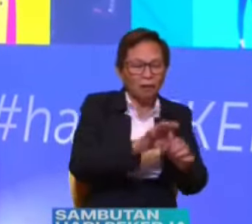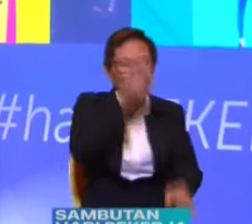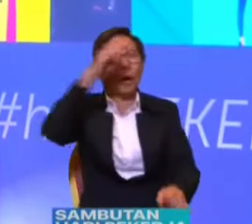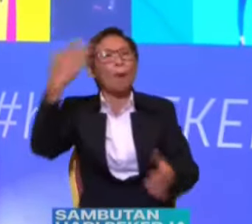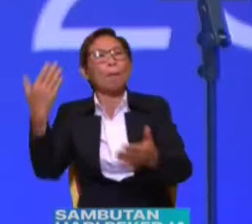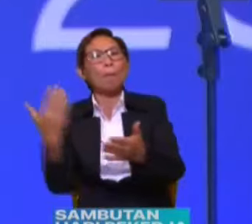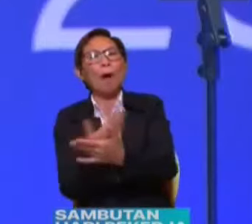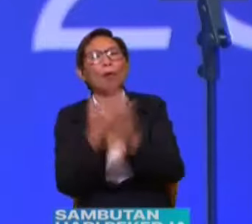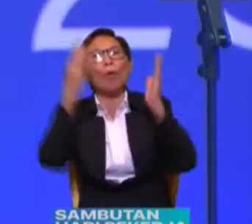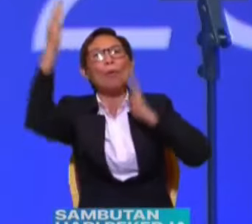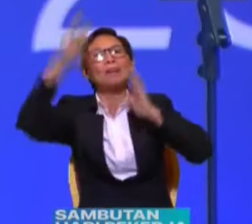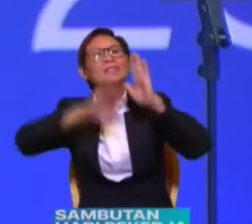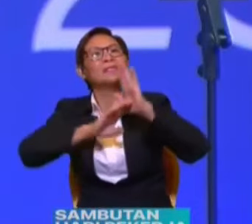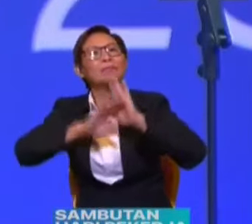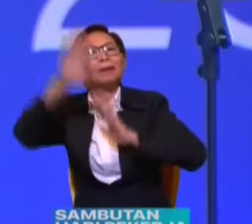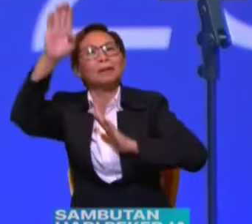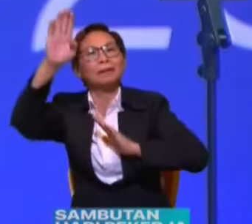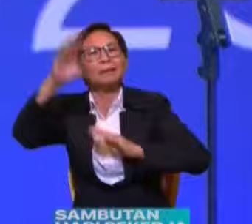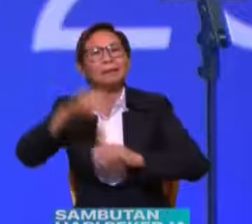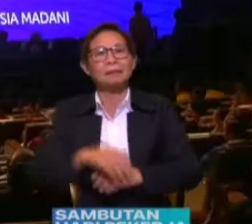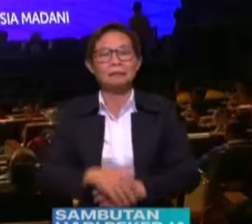menadi.